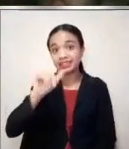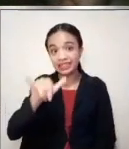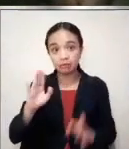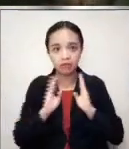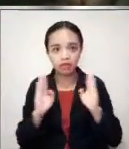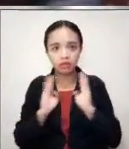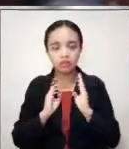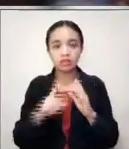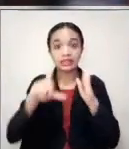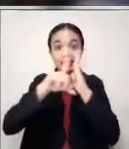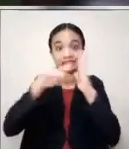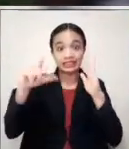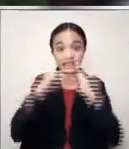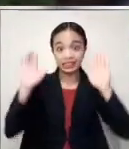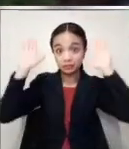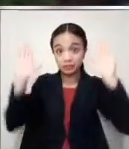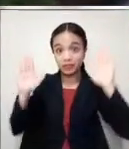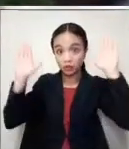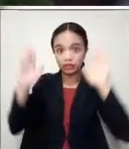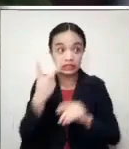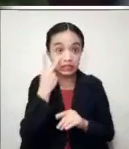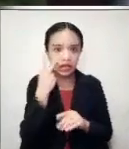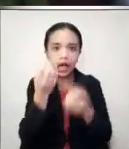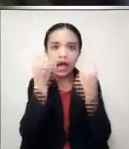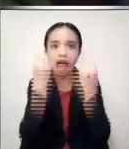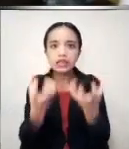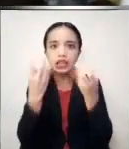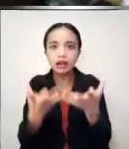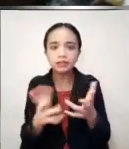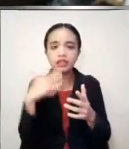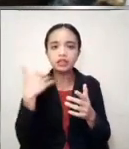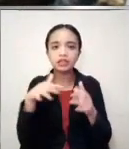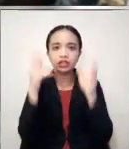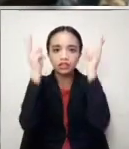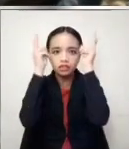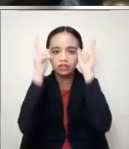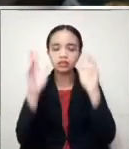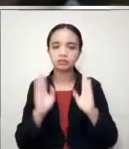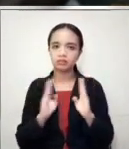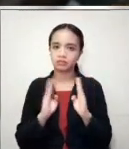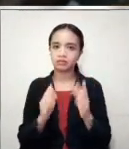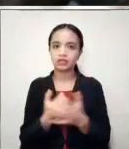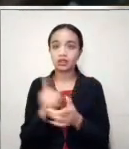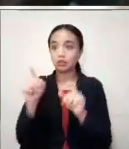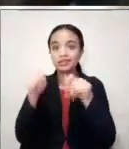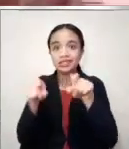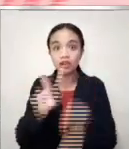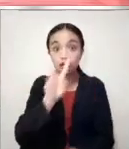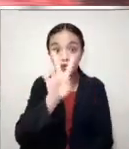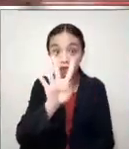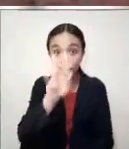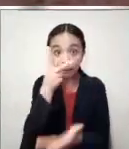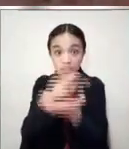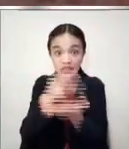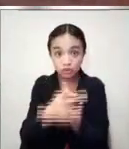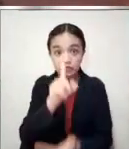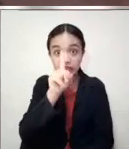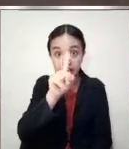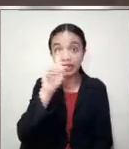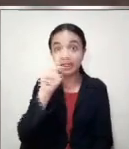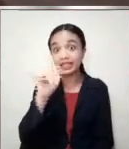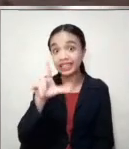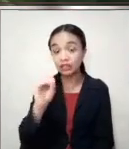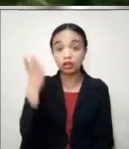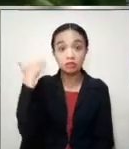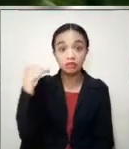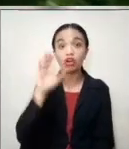Post sa Benguet, ganito karami ang nakatenggang Pechay Baguio. Ang bentahan, 4 na piso kada kilo na lang mula sa dating 15 pesos